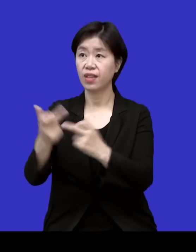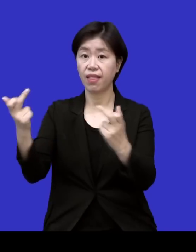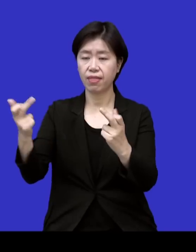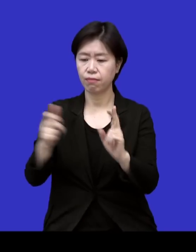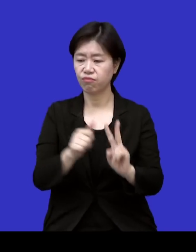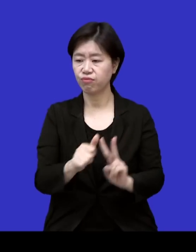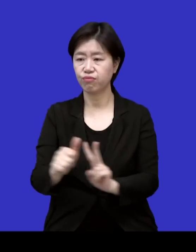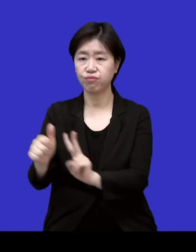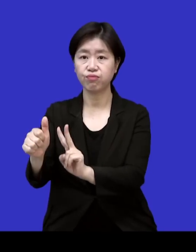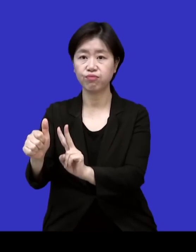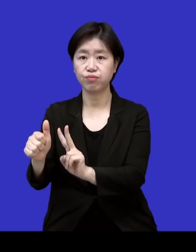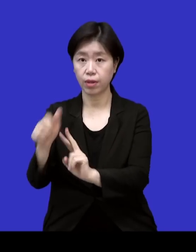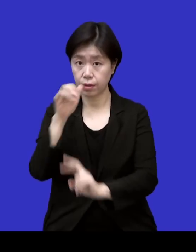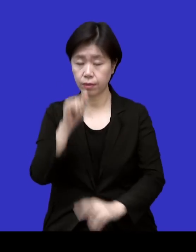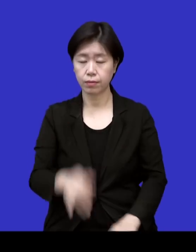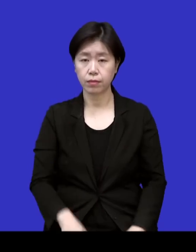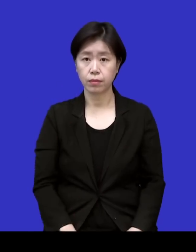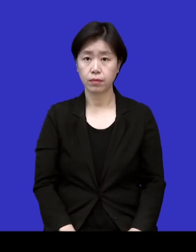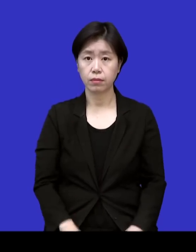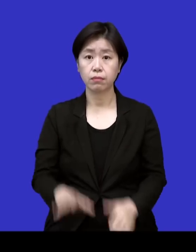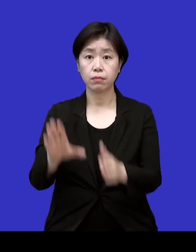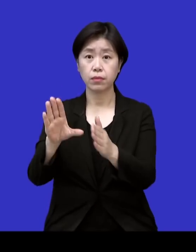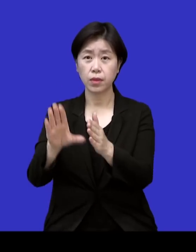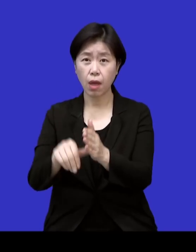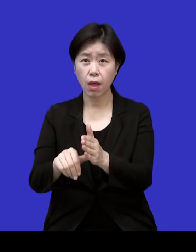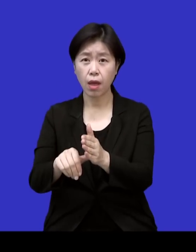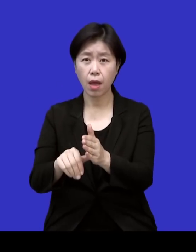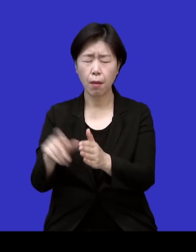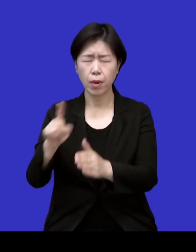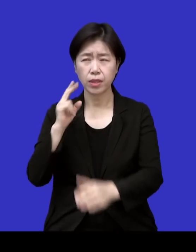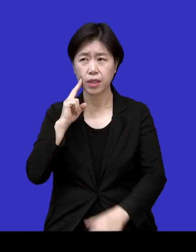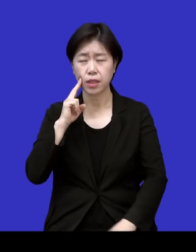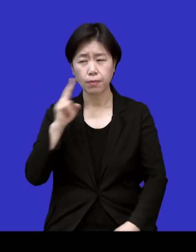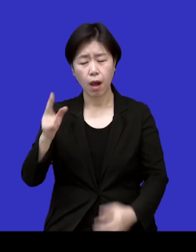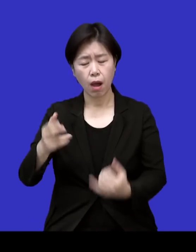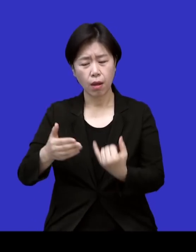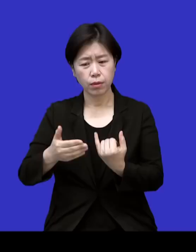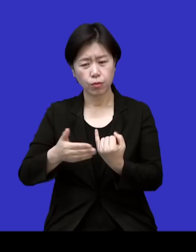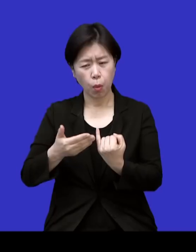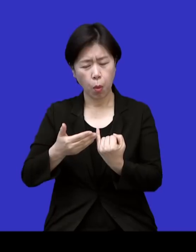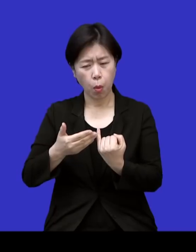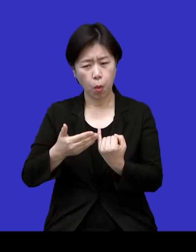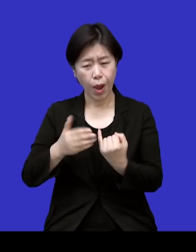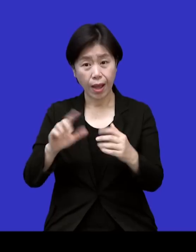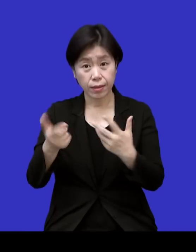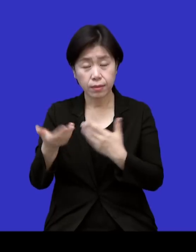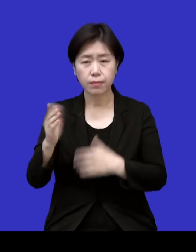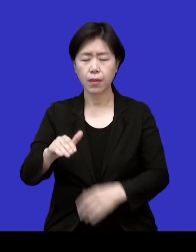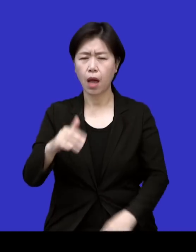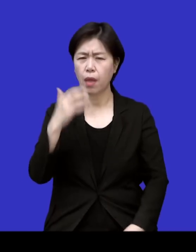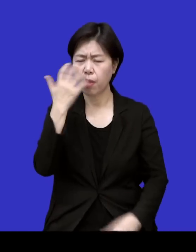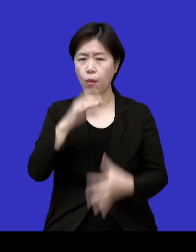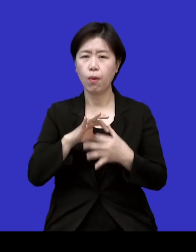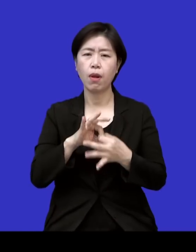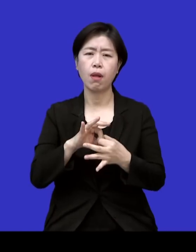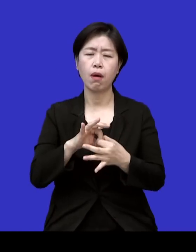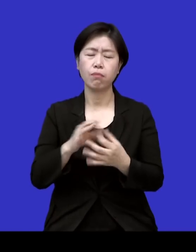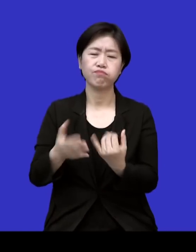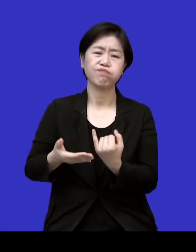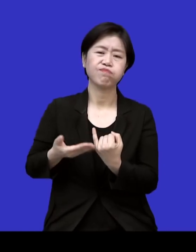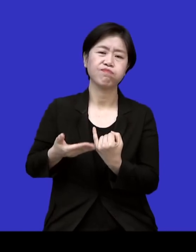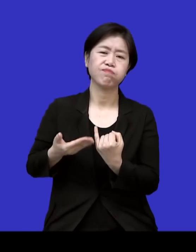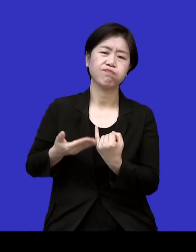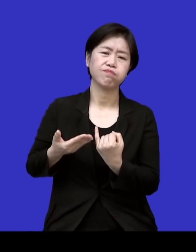만한 그런 막 큰 성폭력은 아니었지만 네. 저 어린 저로서는 너무 이렇게 트라우마가 남을 만한 그런